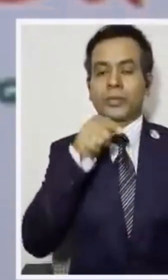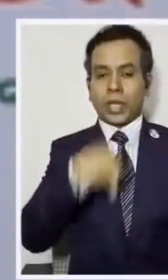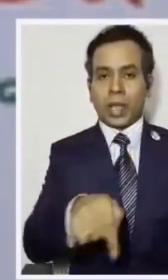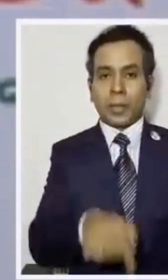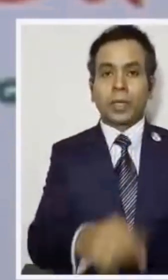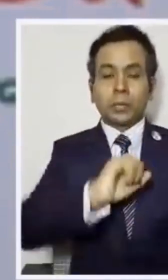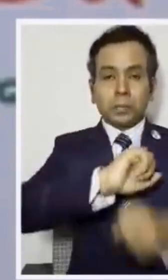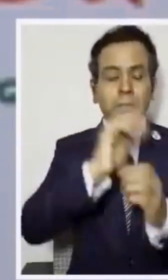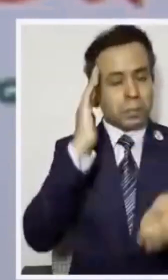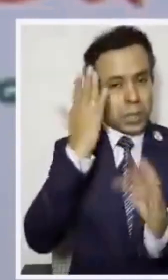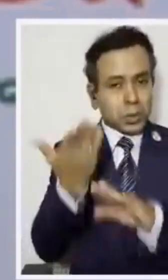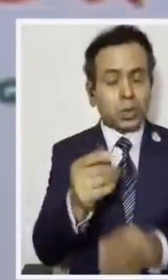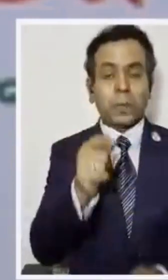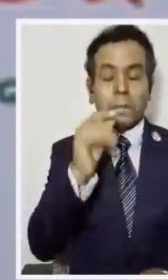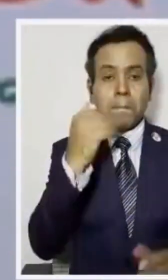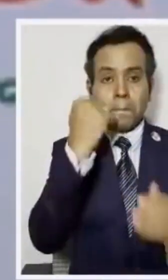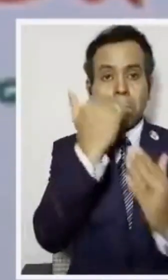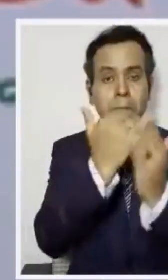পুরুষ, 4 জন নারী।